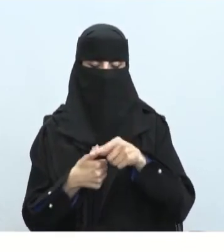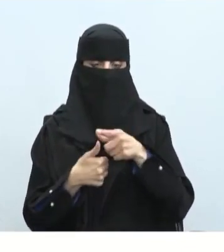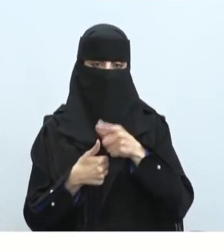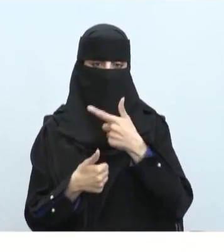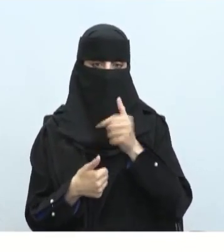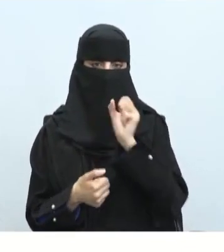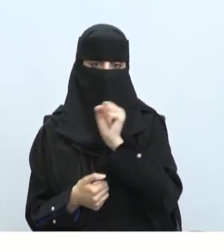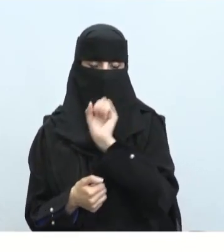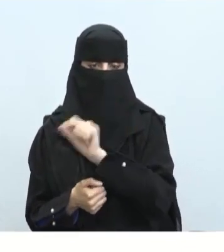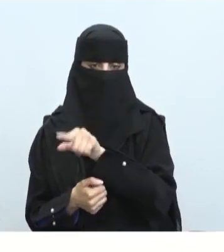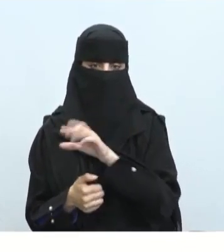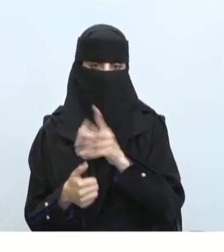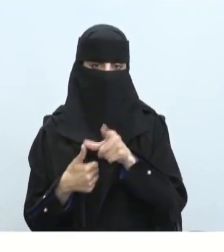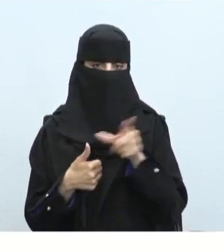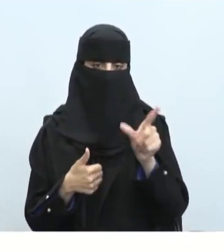ليت اسمه